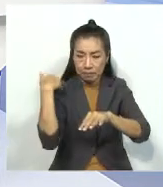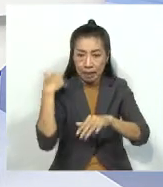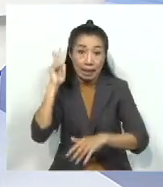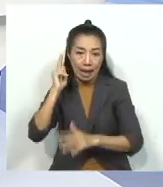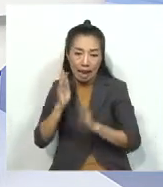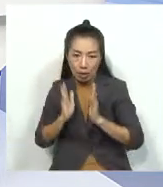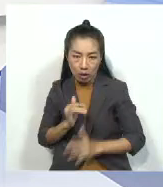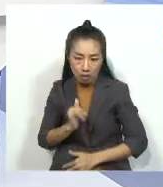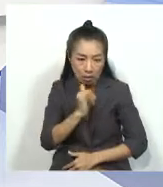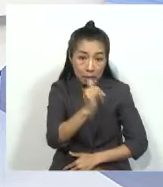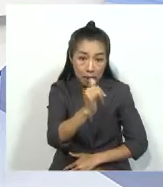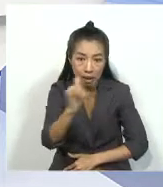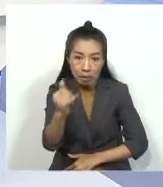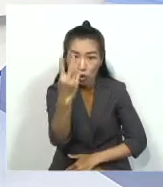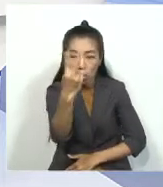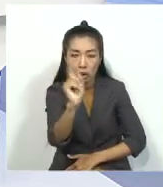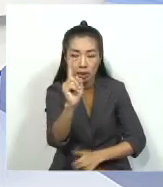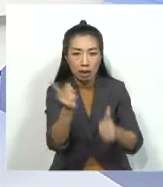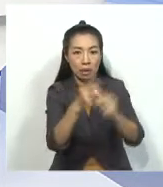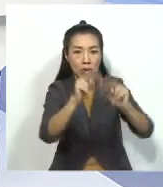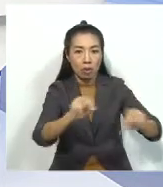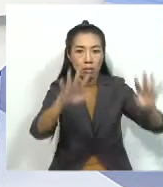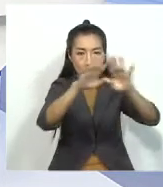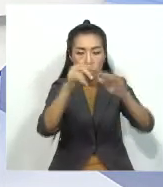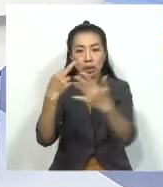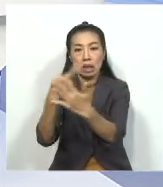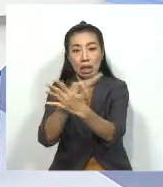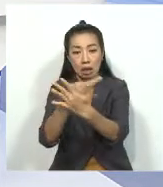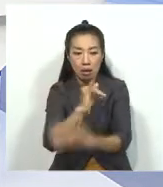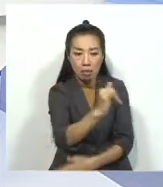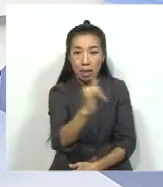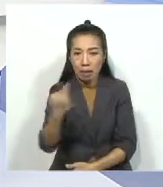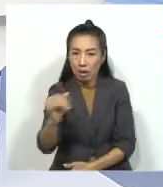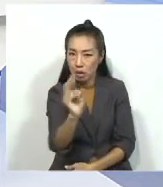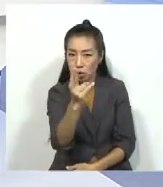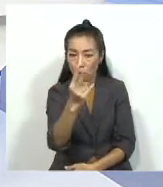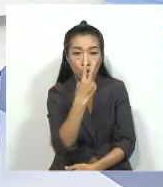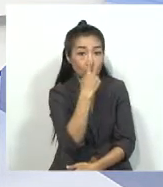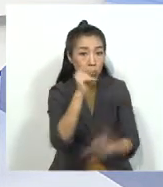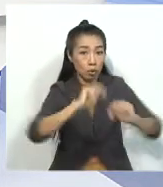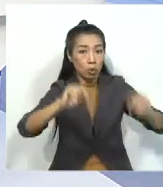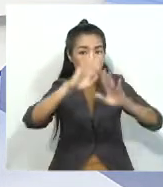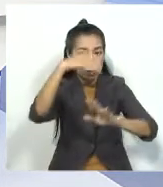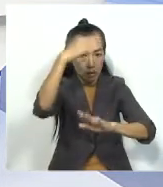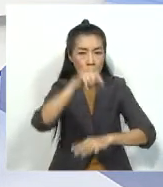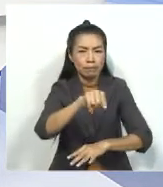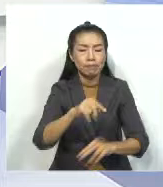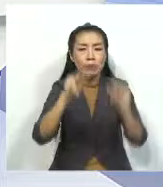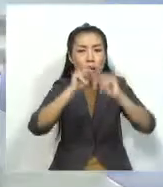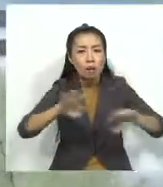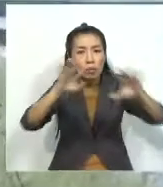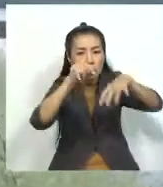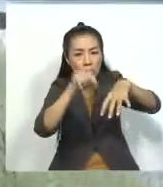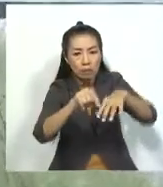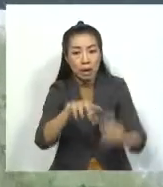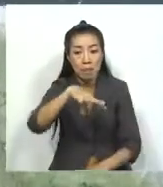จมา2จุดใหญ่ๆคือไปที่นครปฐมแล้วก็ไปที่ราชบุรีไปดูที่จังหวัดนครปฐมกันก่อนนะคะที่จังหวัดนครป